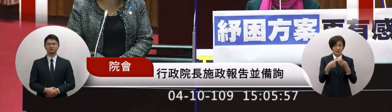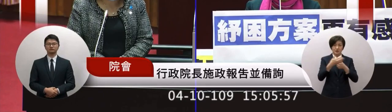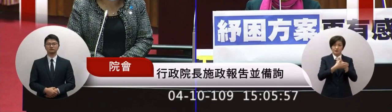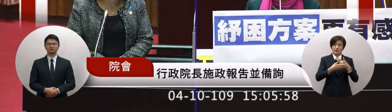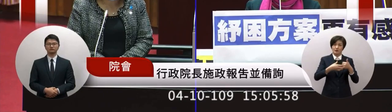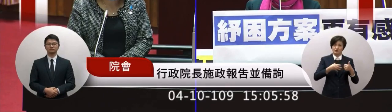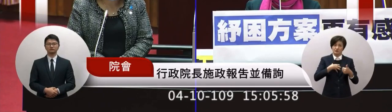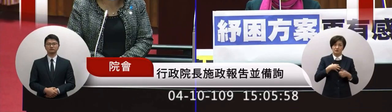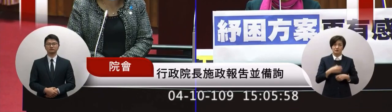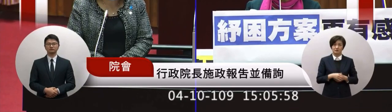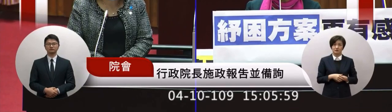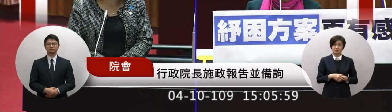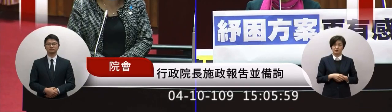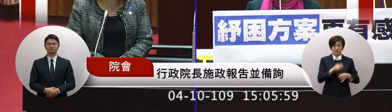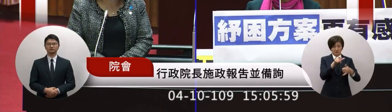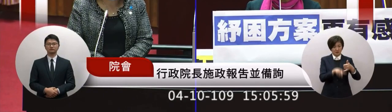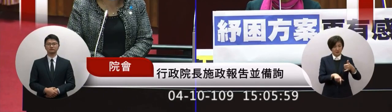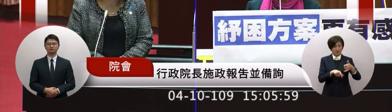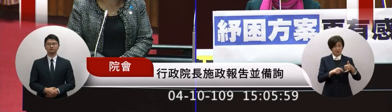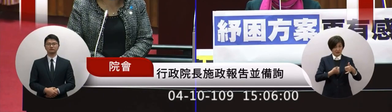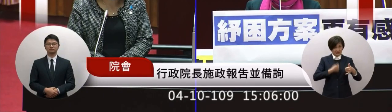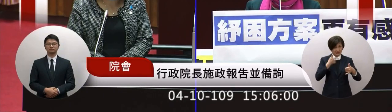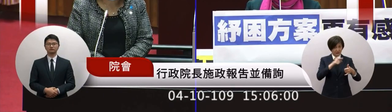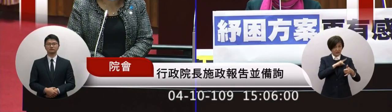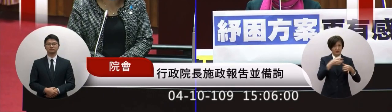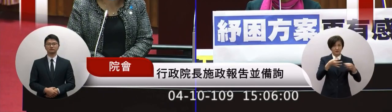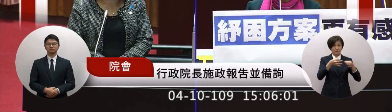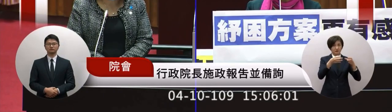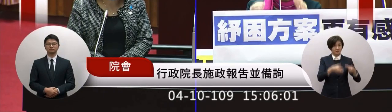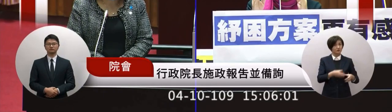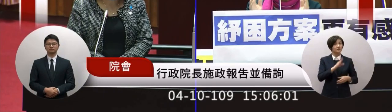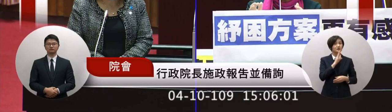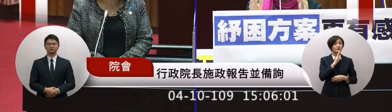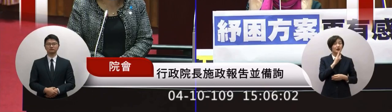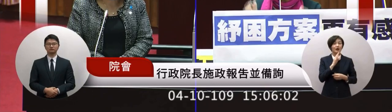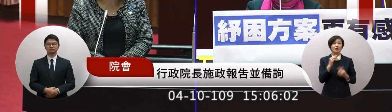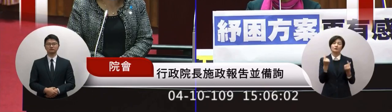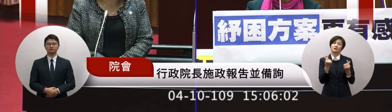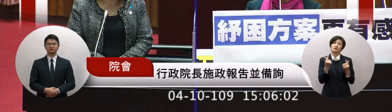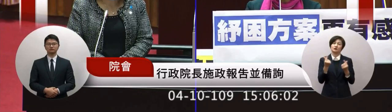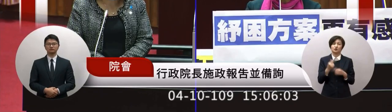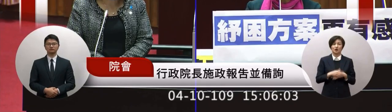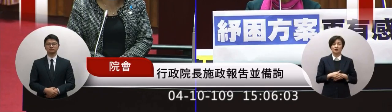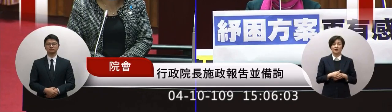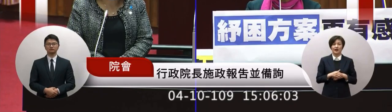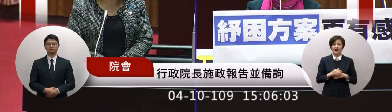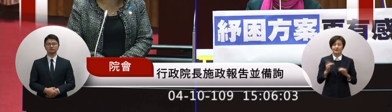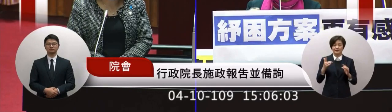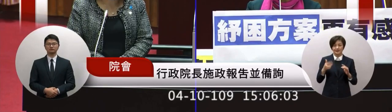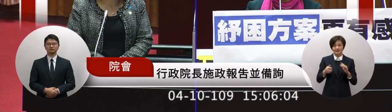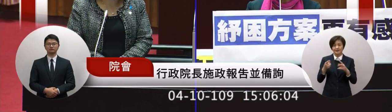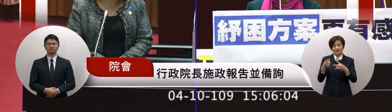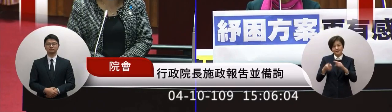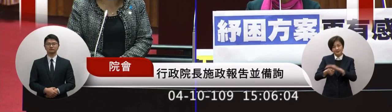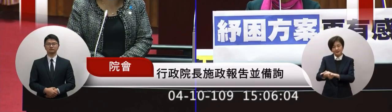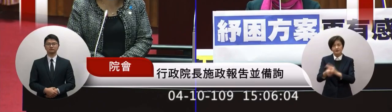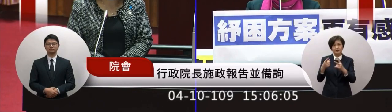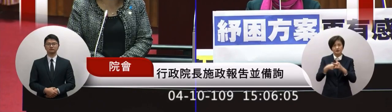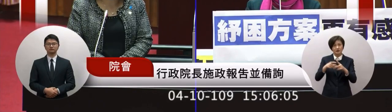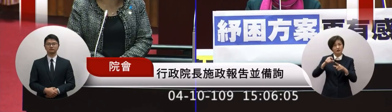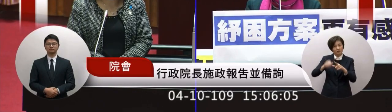他就是自营业者，有的当然还是在小型的工厂比如2-3个人